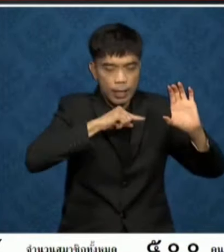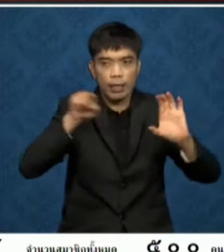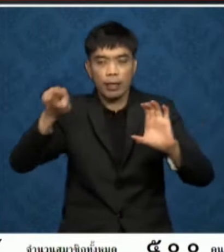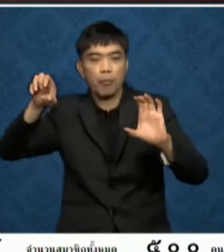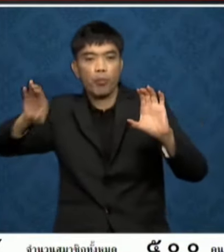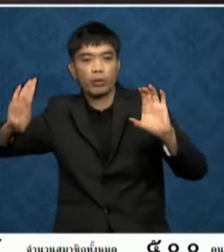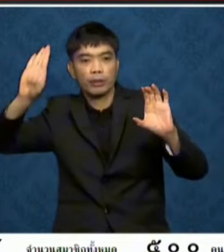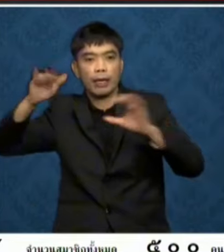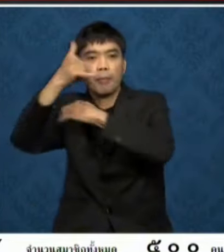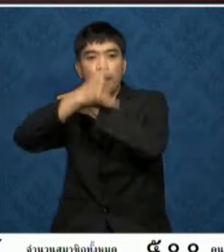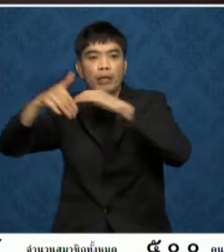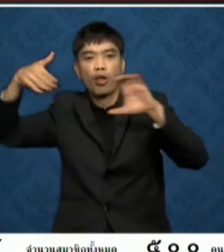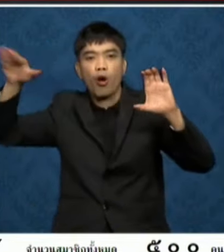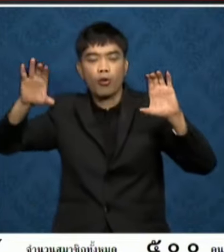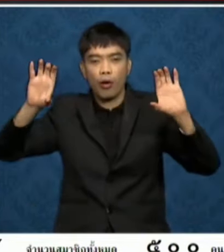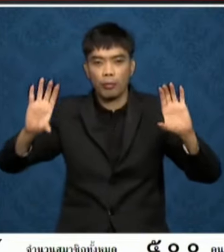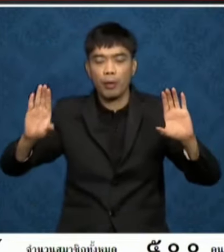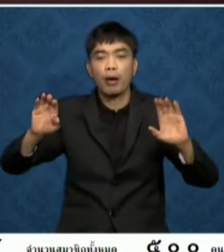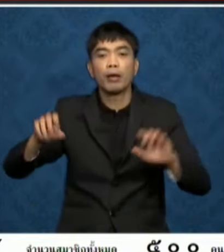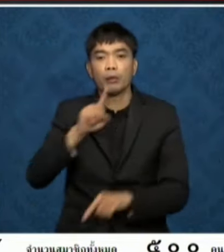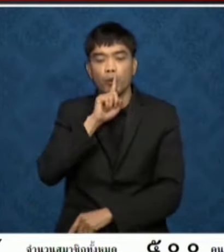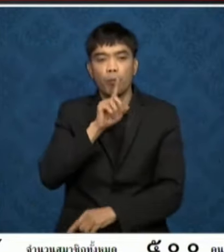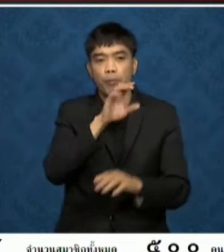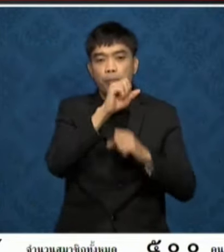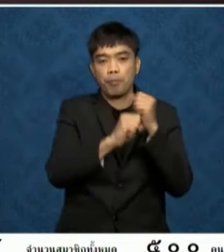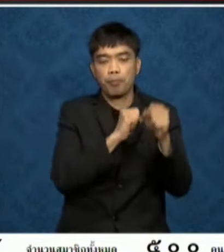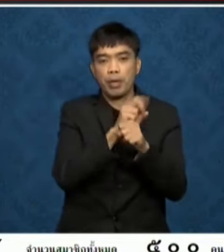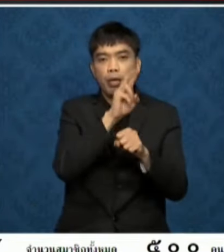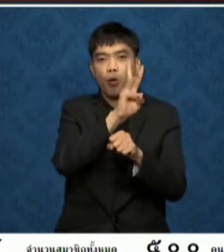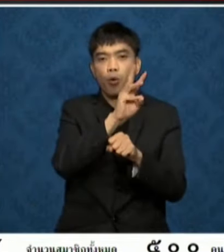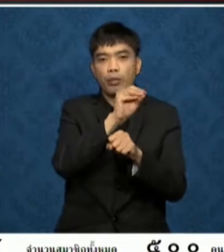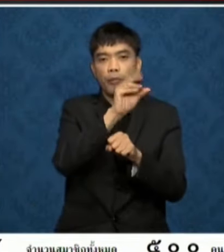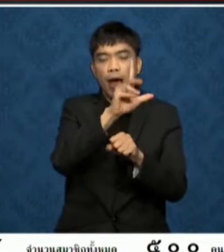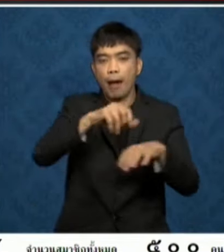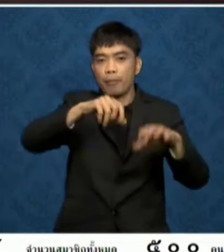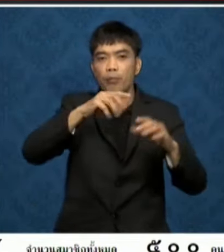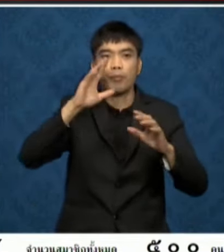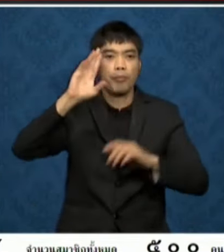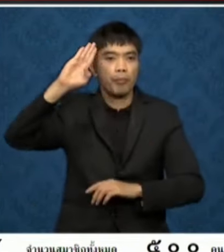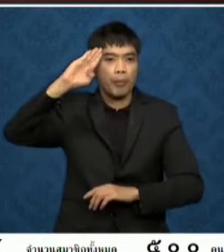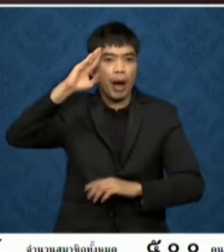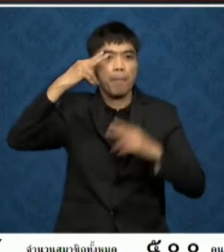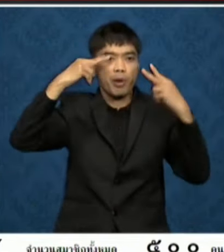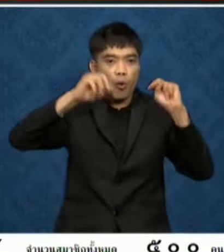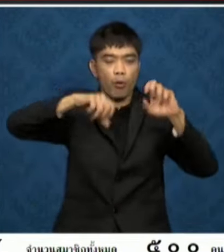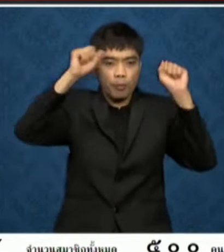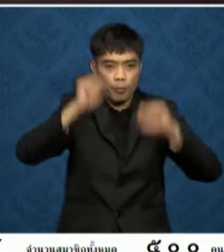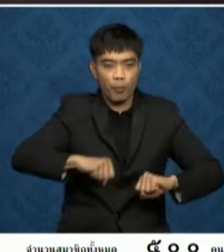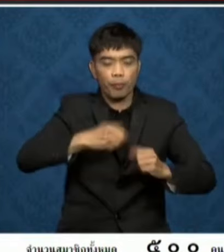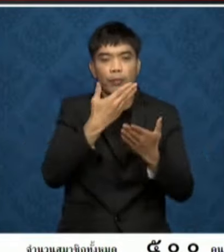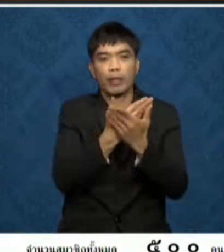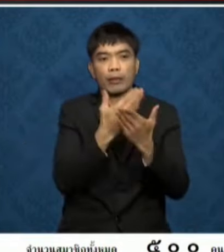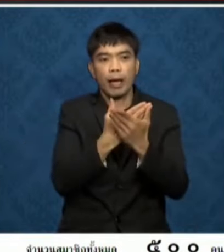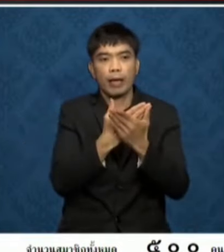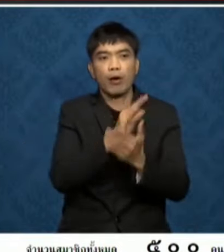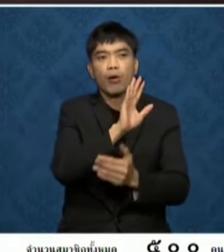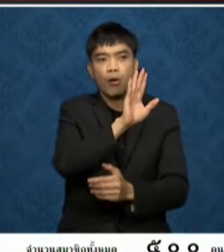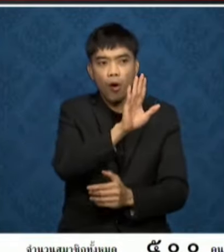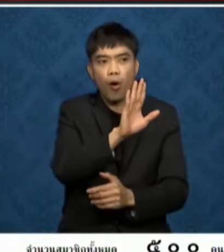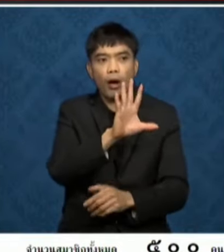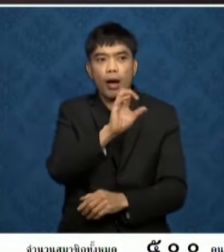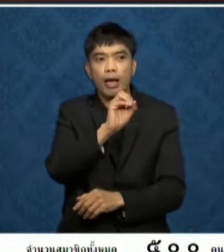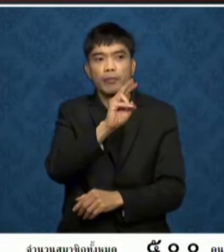อนซึ่งในปี63คุณประยุทธ์อนุมัติงบกลางจำนวน52ล้านบาทและในปี65รัฐบาลก็อ